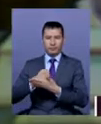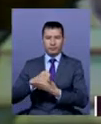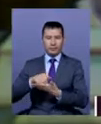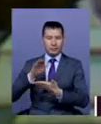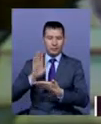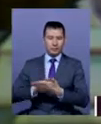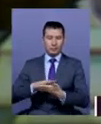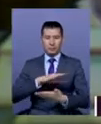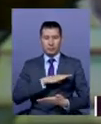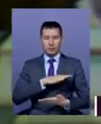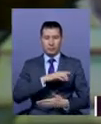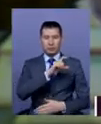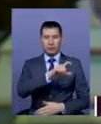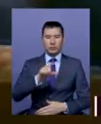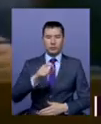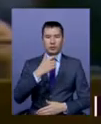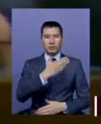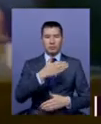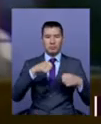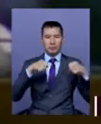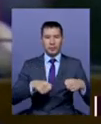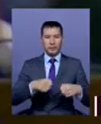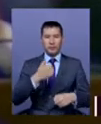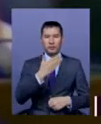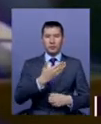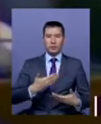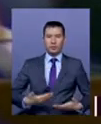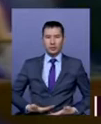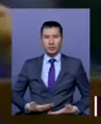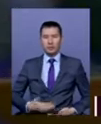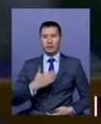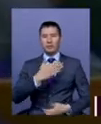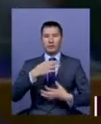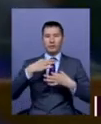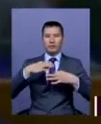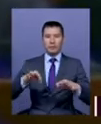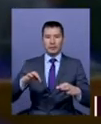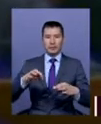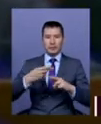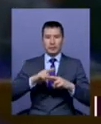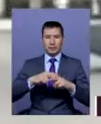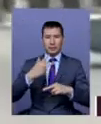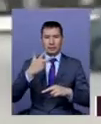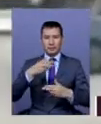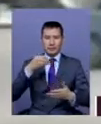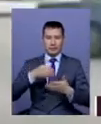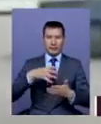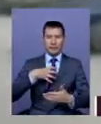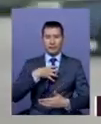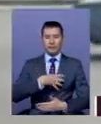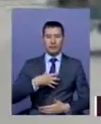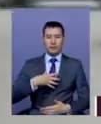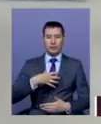негізін қалады. Адам және оның өмірі, құқықтары мен бостандықтары мемлекеттің ең қымбат қазынасы деп жарияланды. Еліміздің